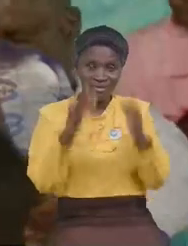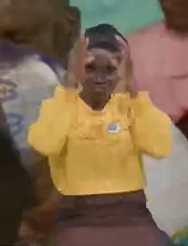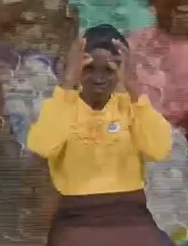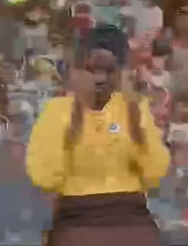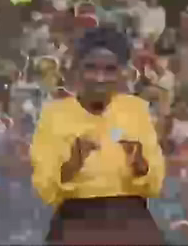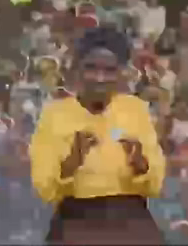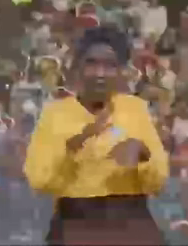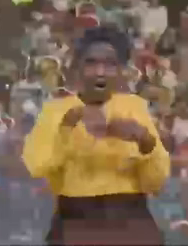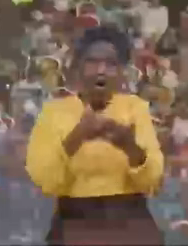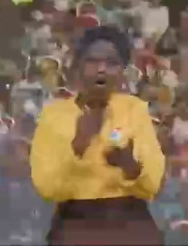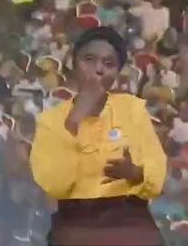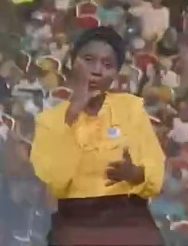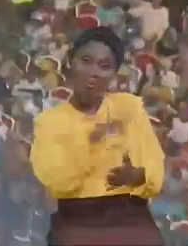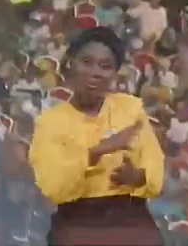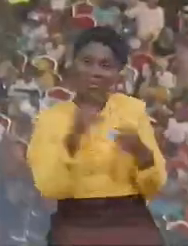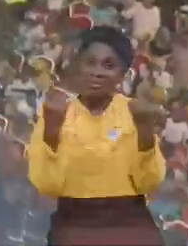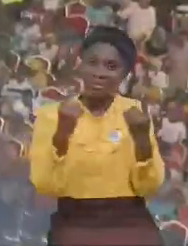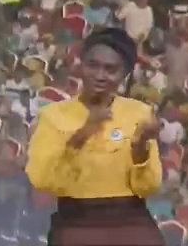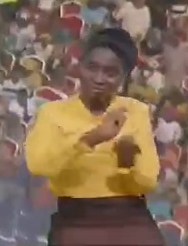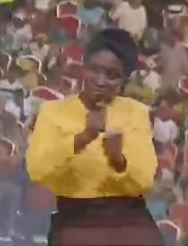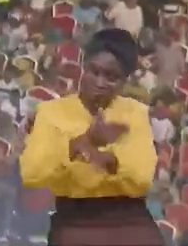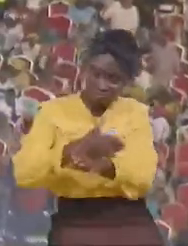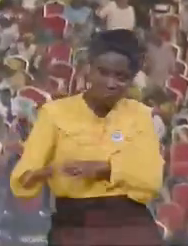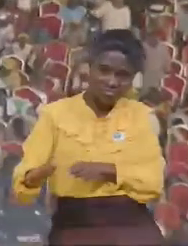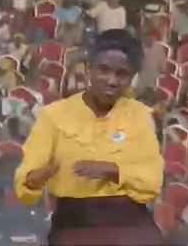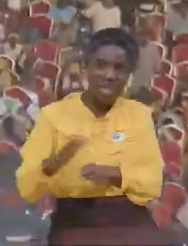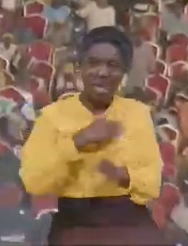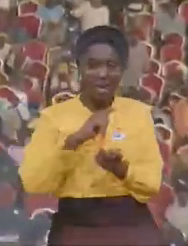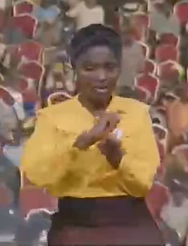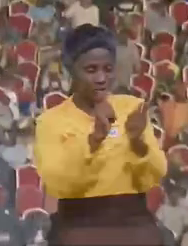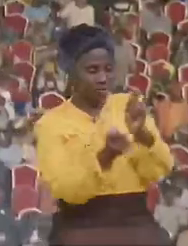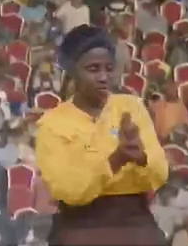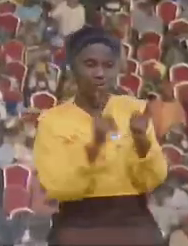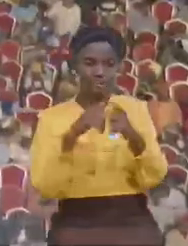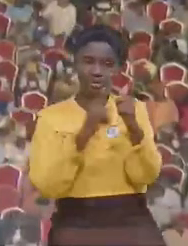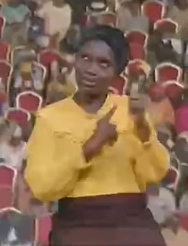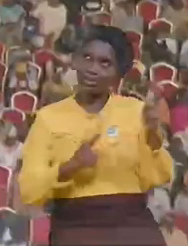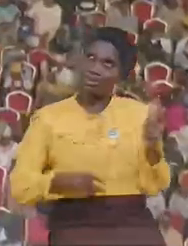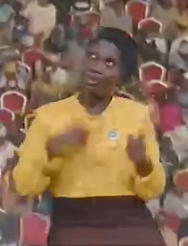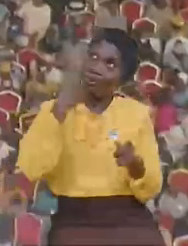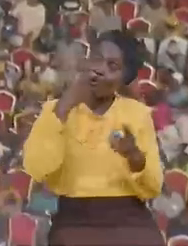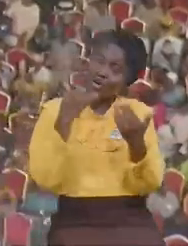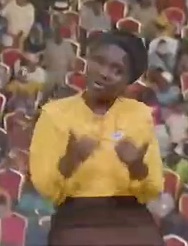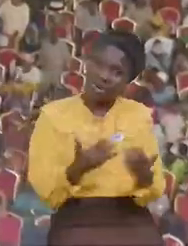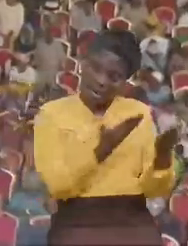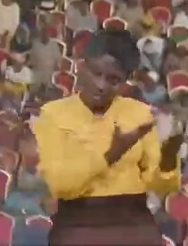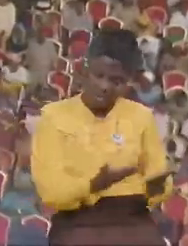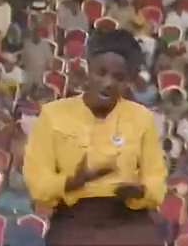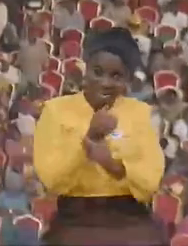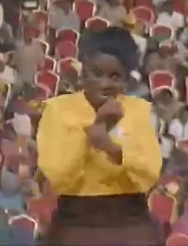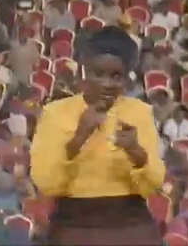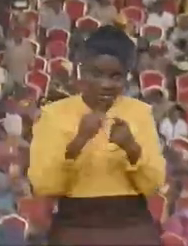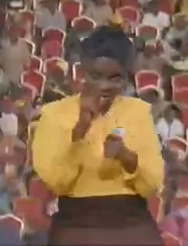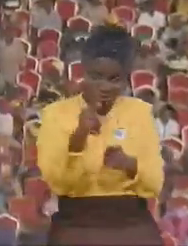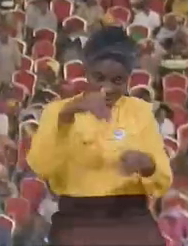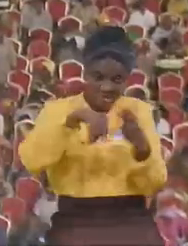Tu t'es détourné de tout ce qui est mauvais et tu te tournes vers le Seigneur qui